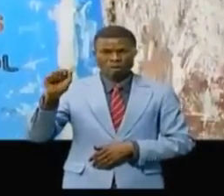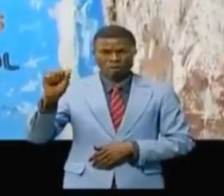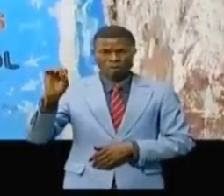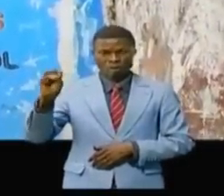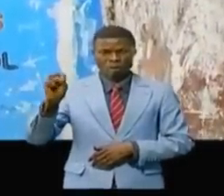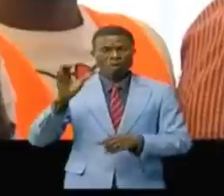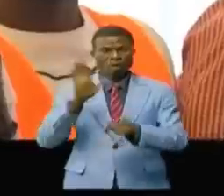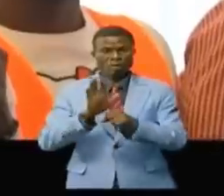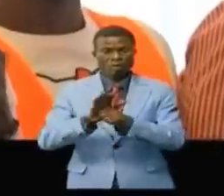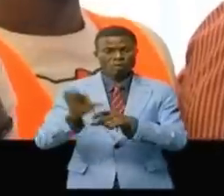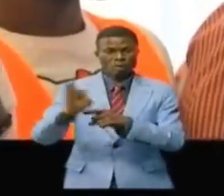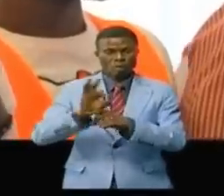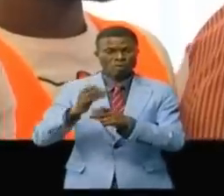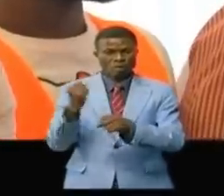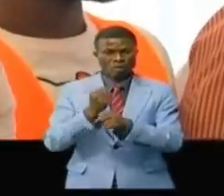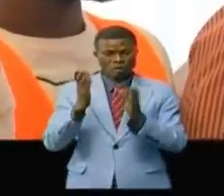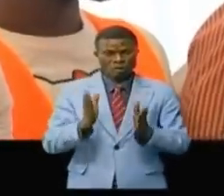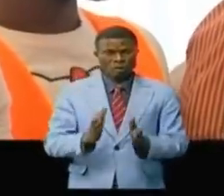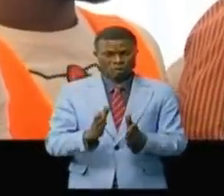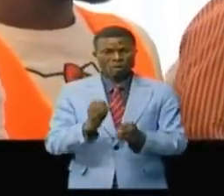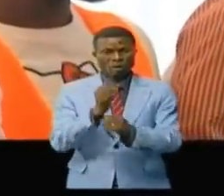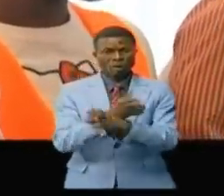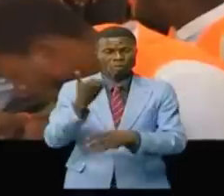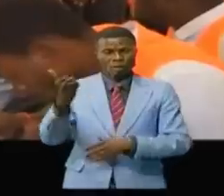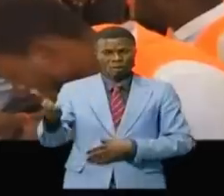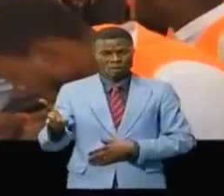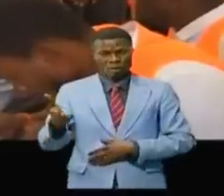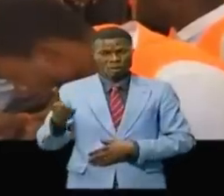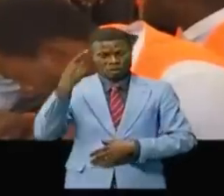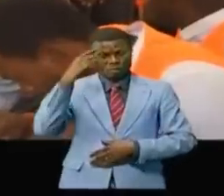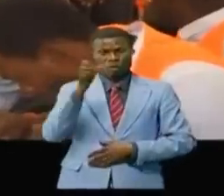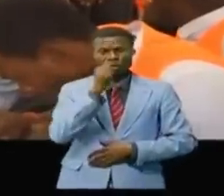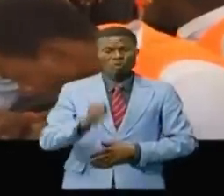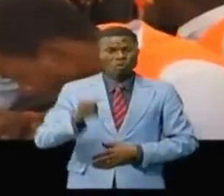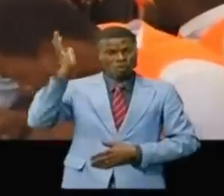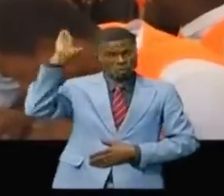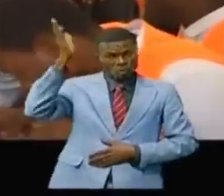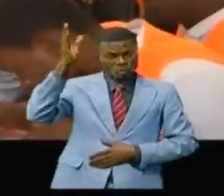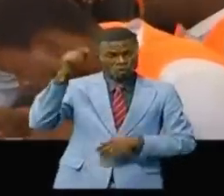de formation professionnelle est mise à la disposition des anciens Kuluna,